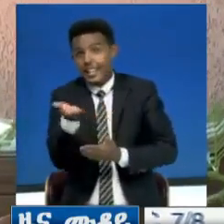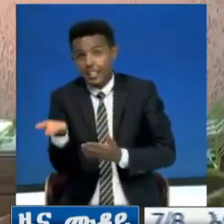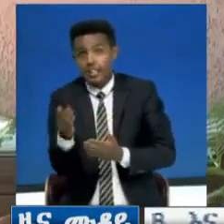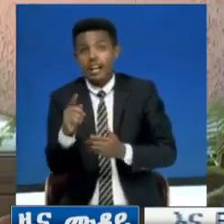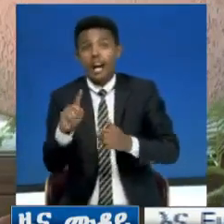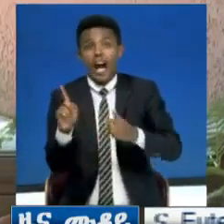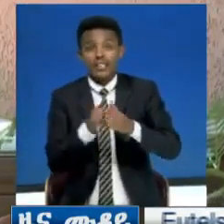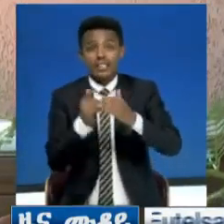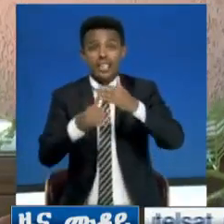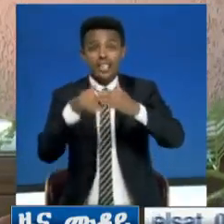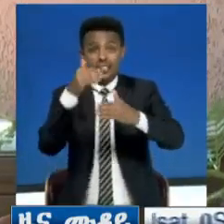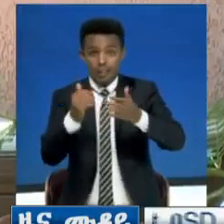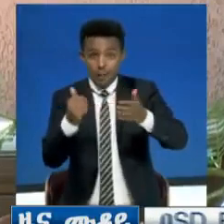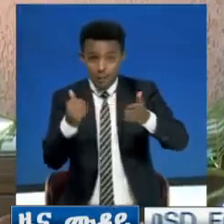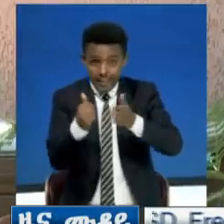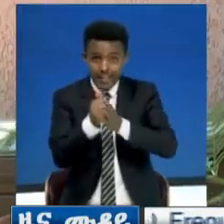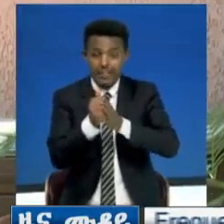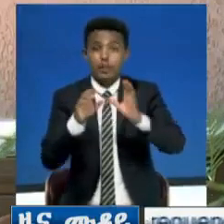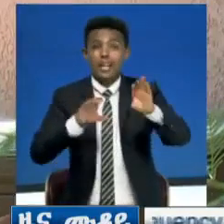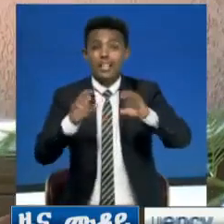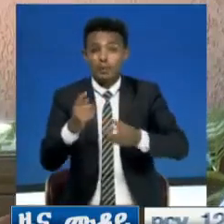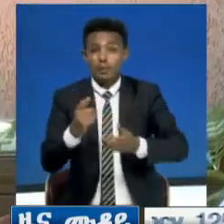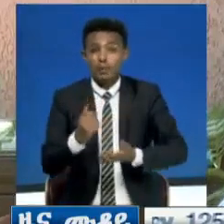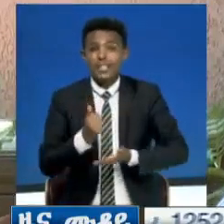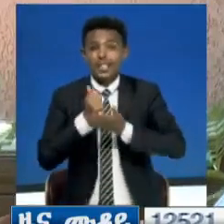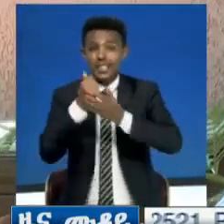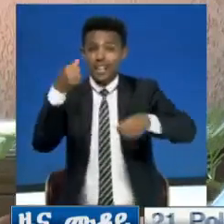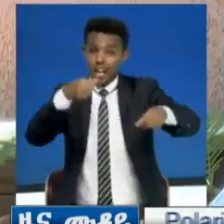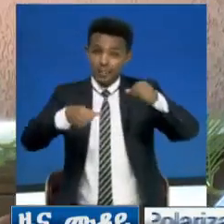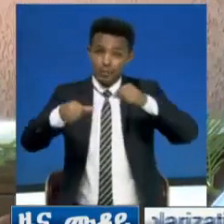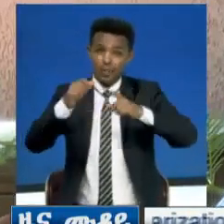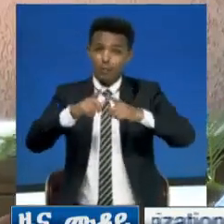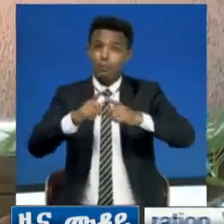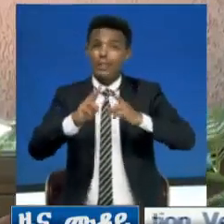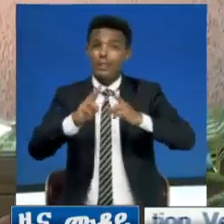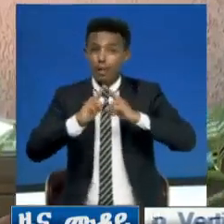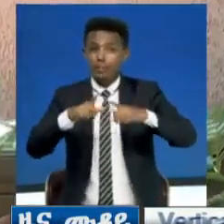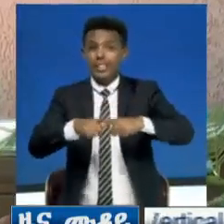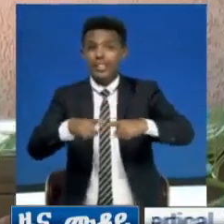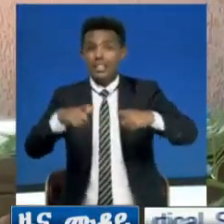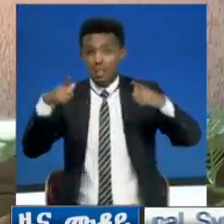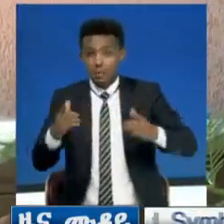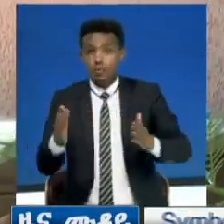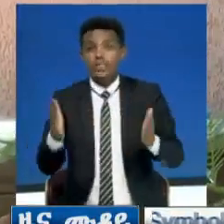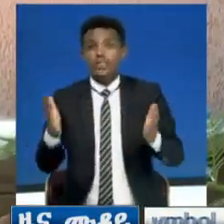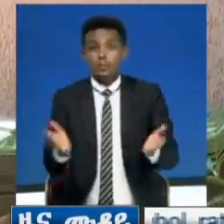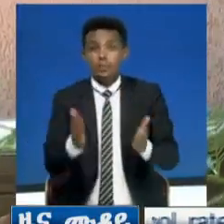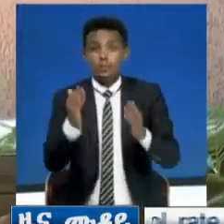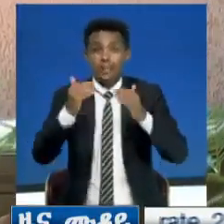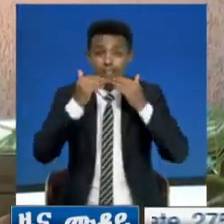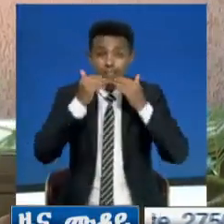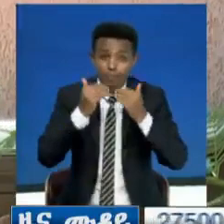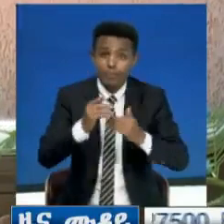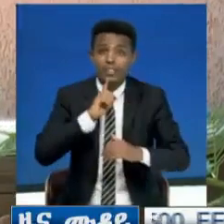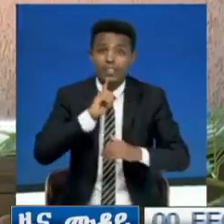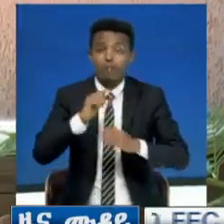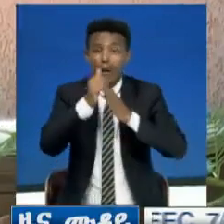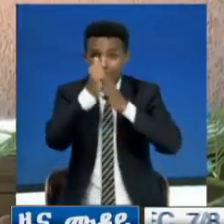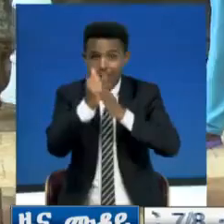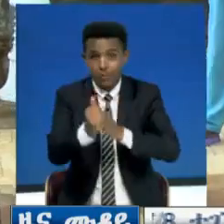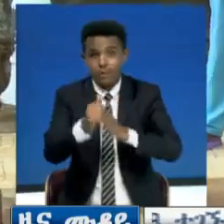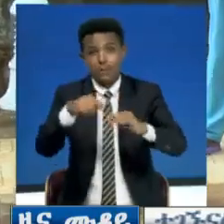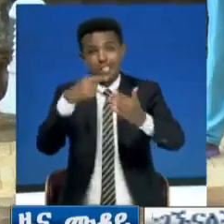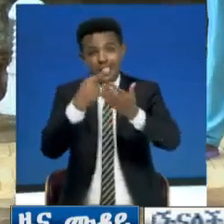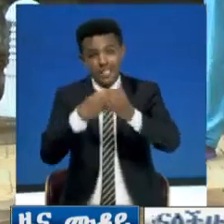ለማድረስ የሚያደርገው እገዛና አስተዋጽኦ በጣም በትልቁ የሚበረታታ የሚመሰገን ነው። አመራሮችንም ይሄን ስራ እየሰሩ